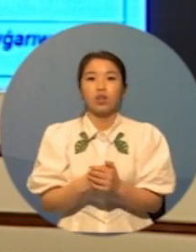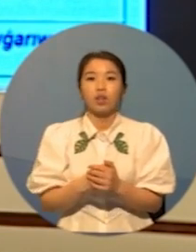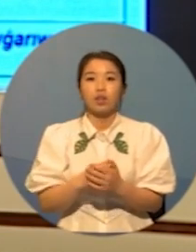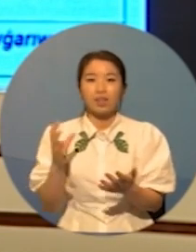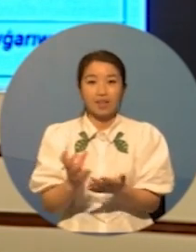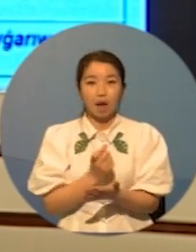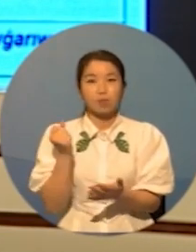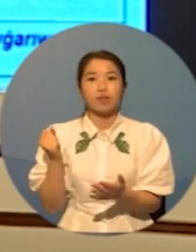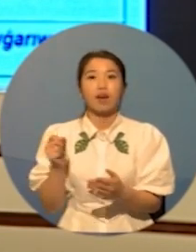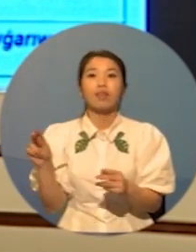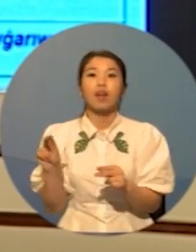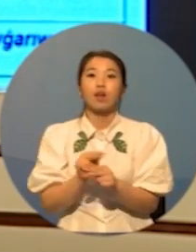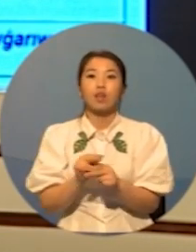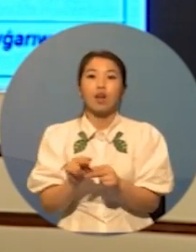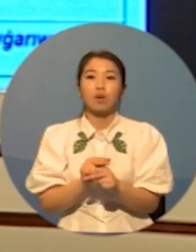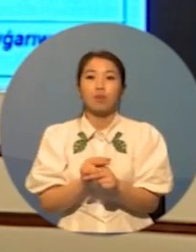табыс